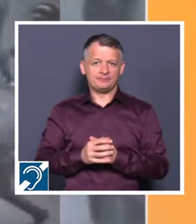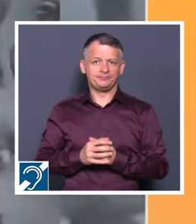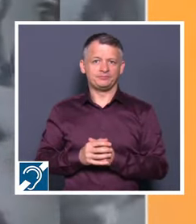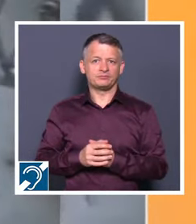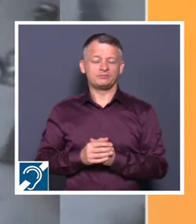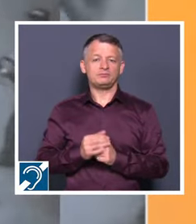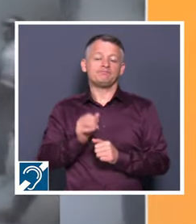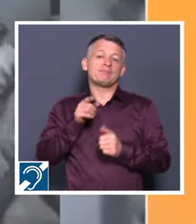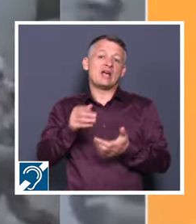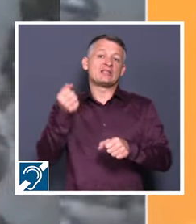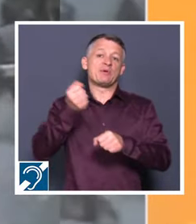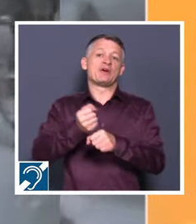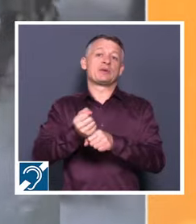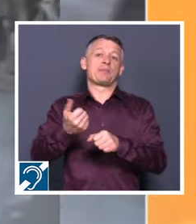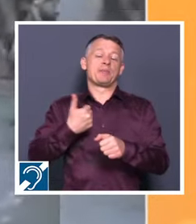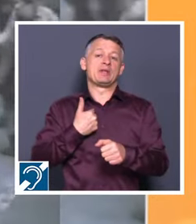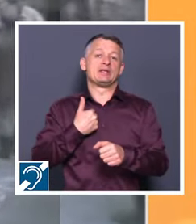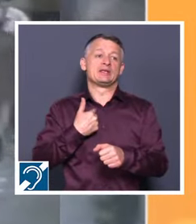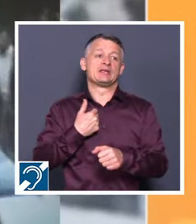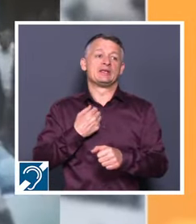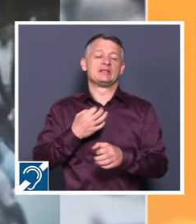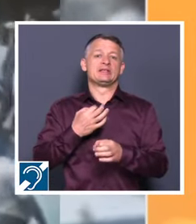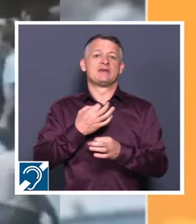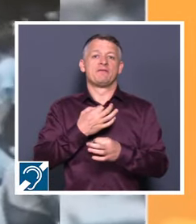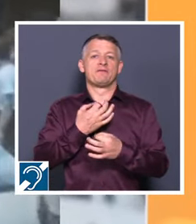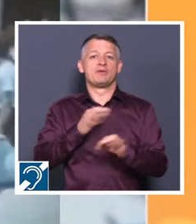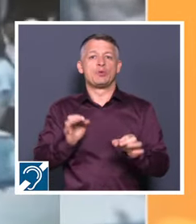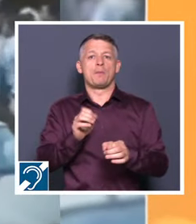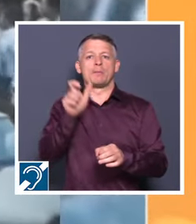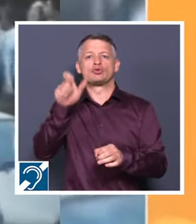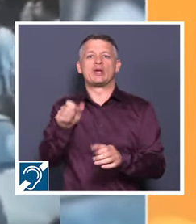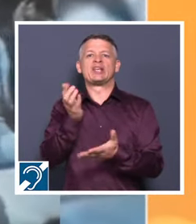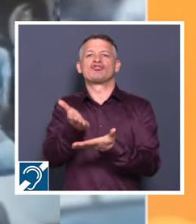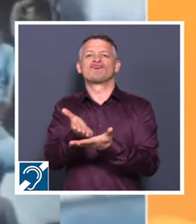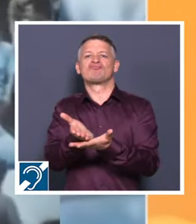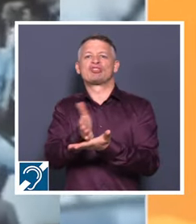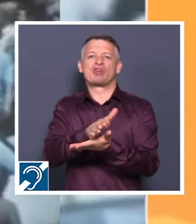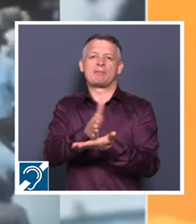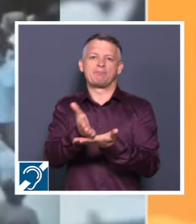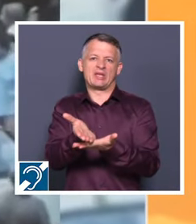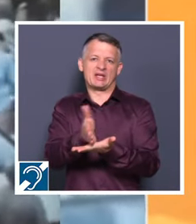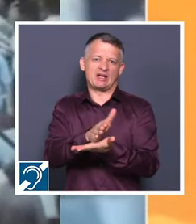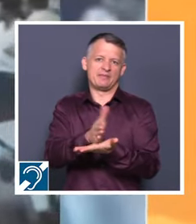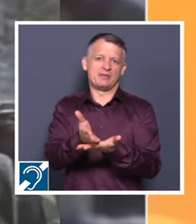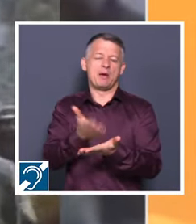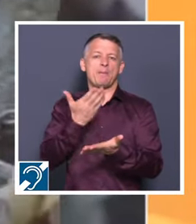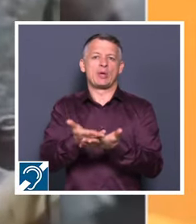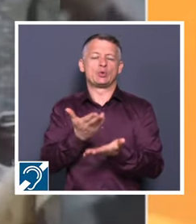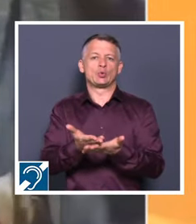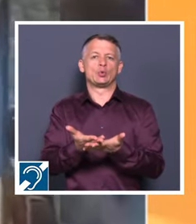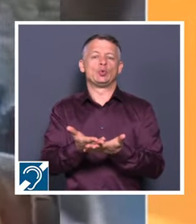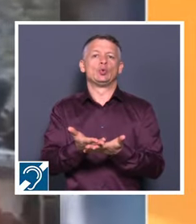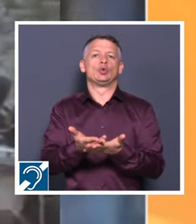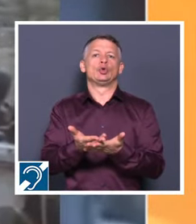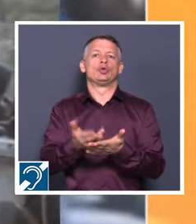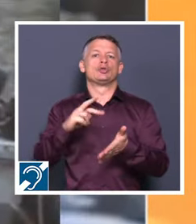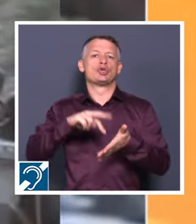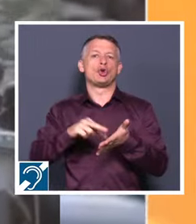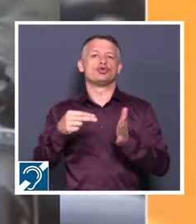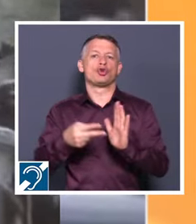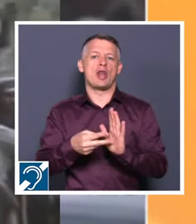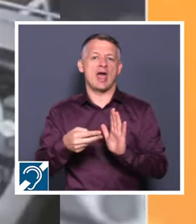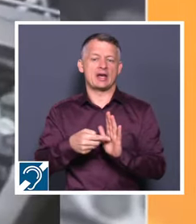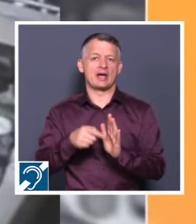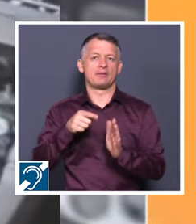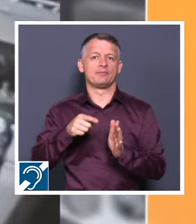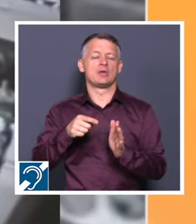de sceptic referitoare la soluționarea acestui dosar și deși mi-aș